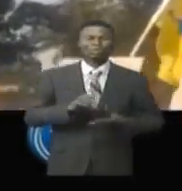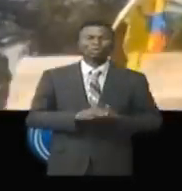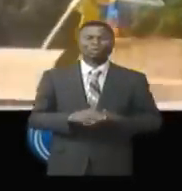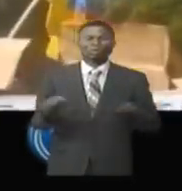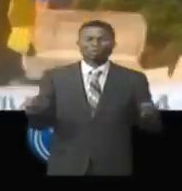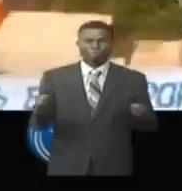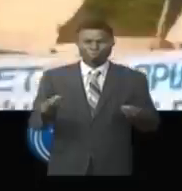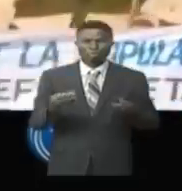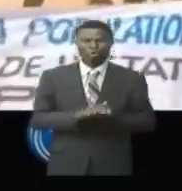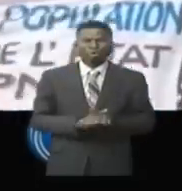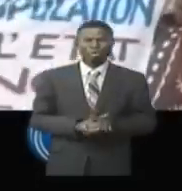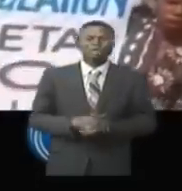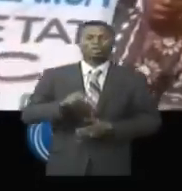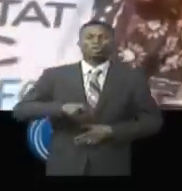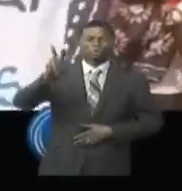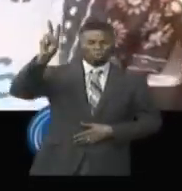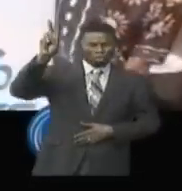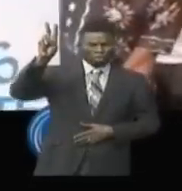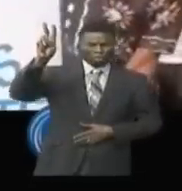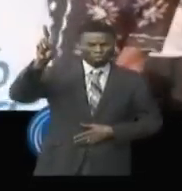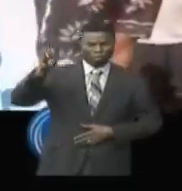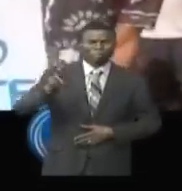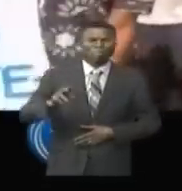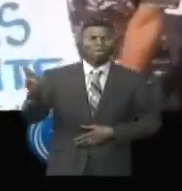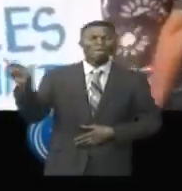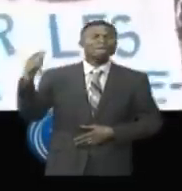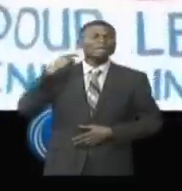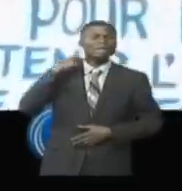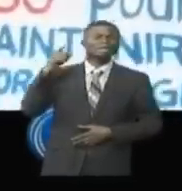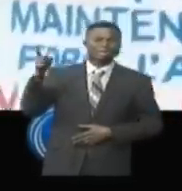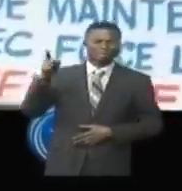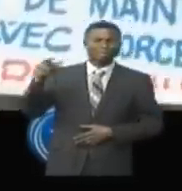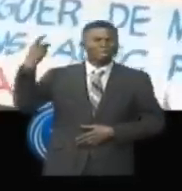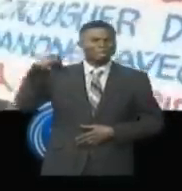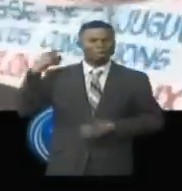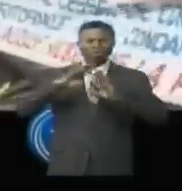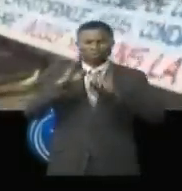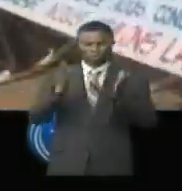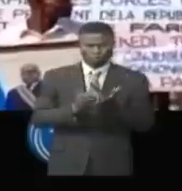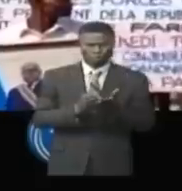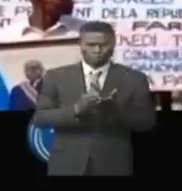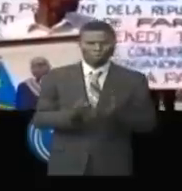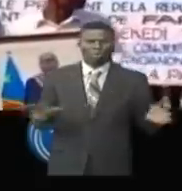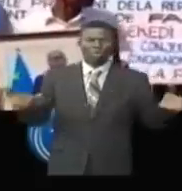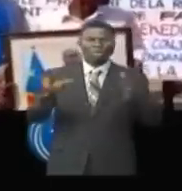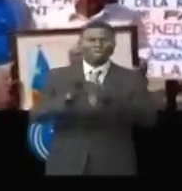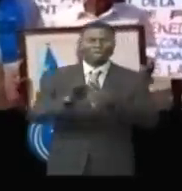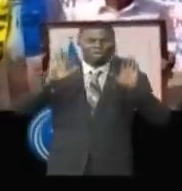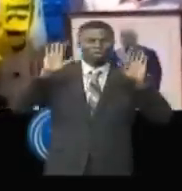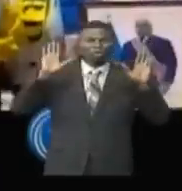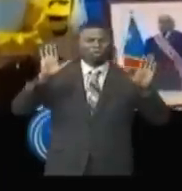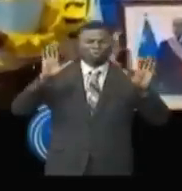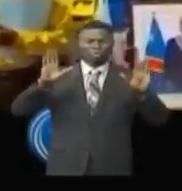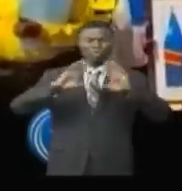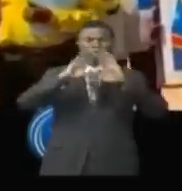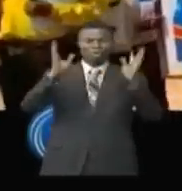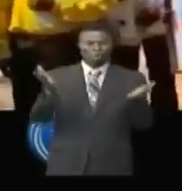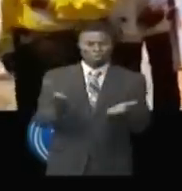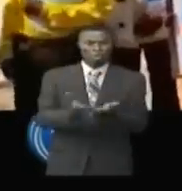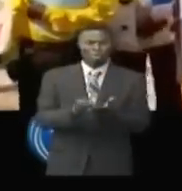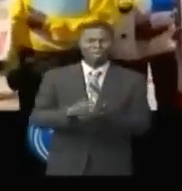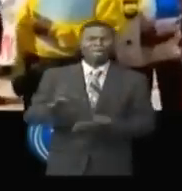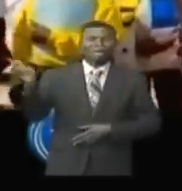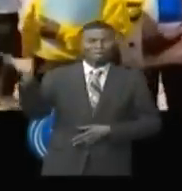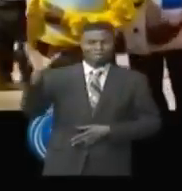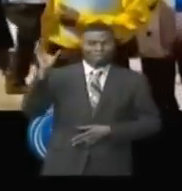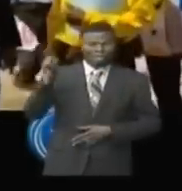Tshisekedi-Chilombo, l'UDPS, section Kayemba, la notabilité, les forces vives de l'Union sacrée et toute la communauté des Kayemba